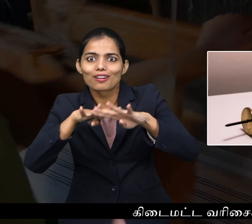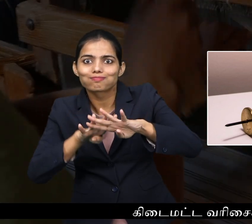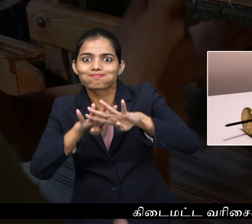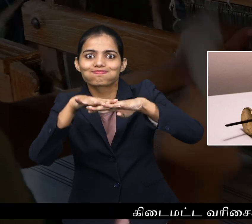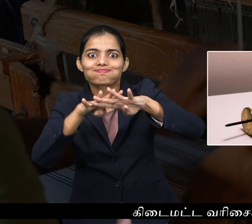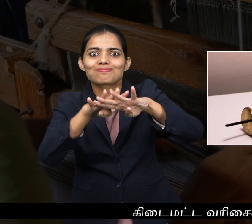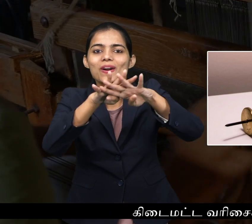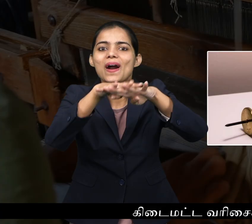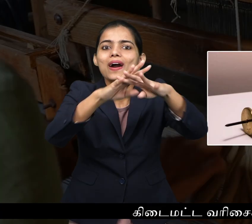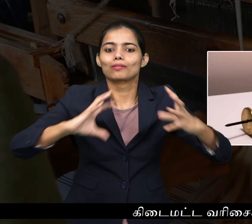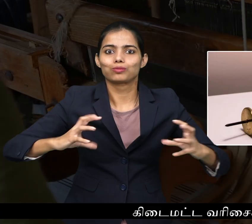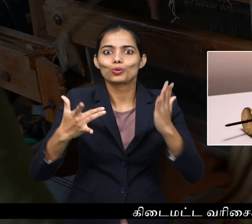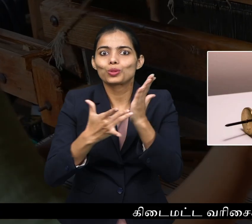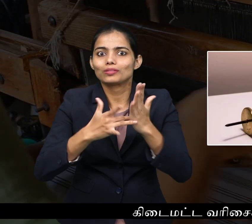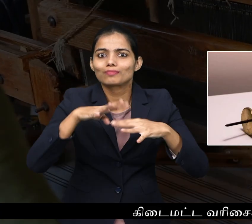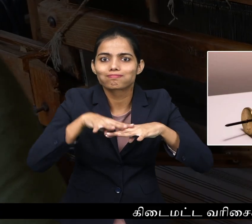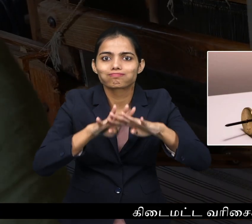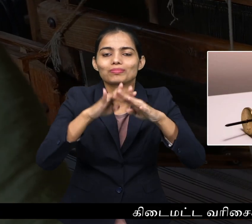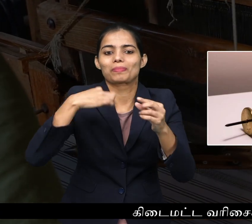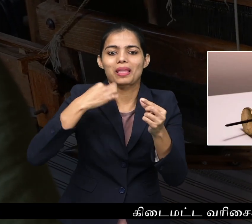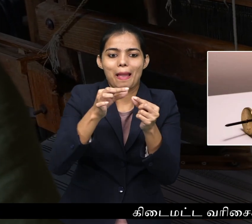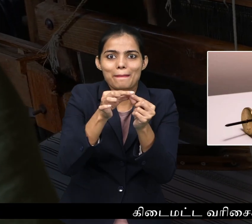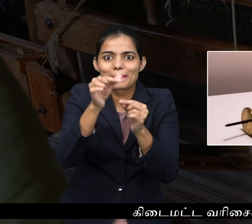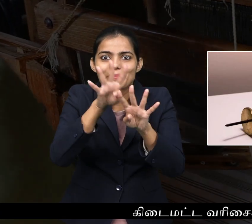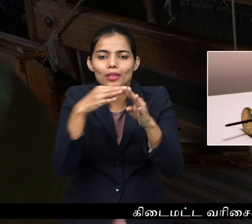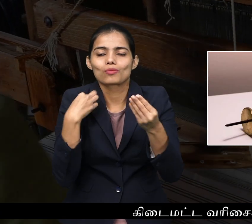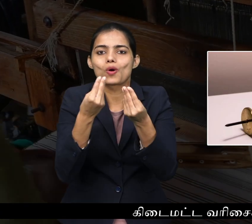வரிசைகளில் அமைக்கப்பட்டிருக்கும்.